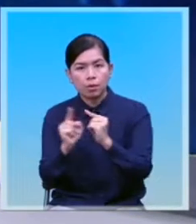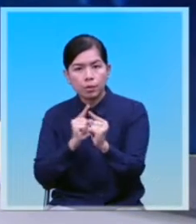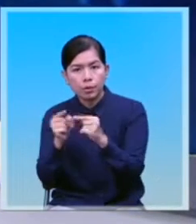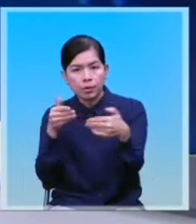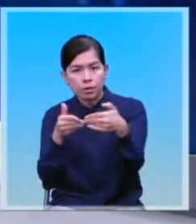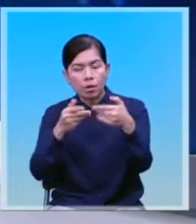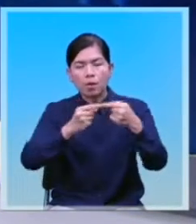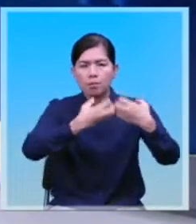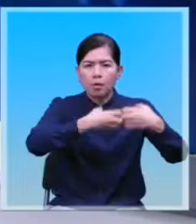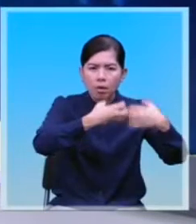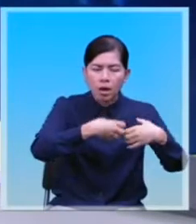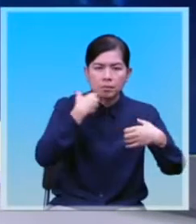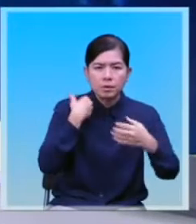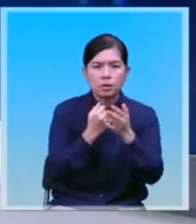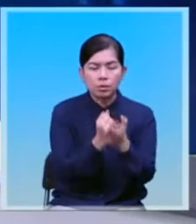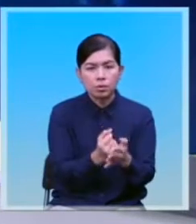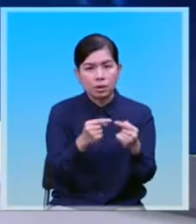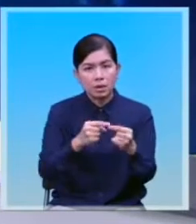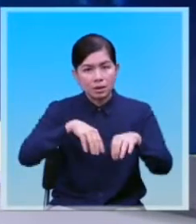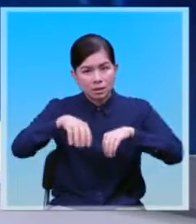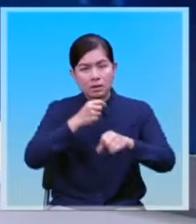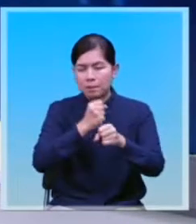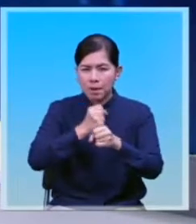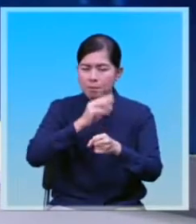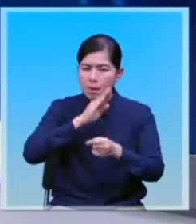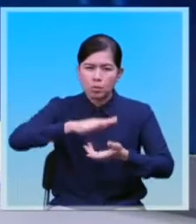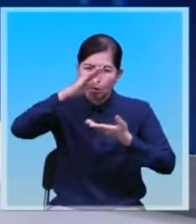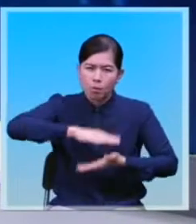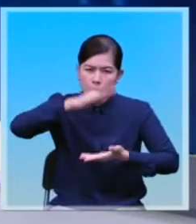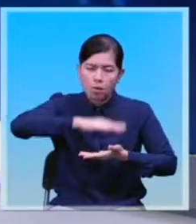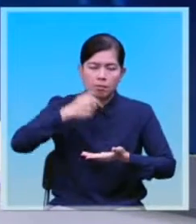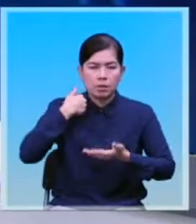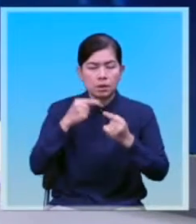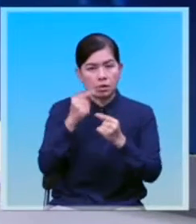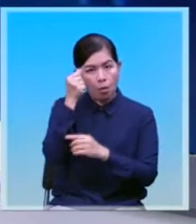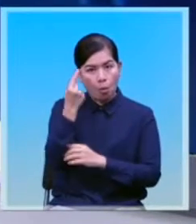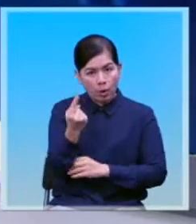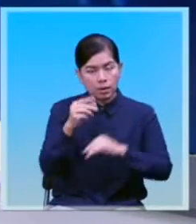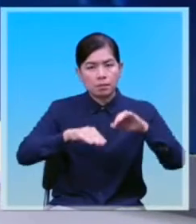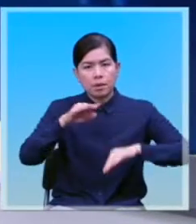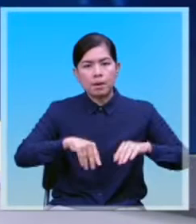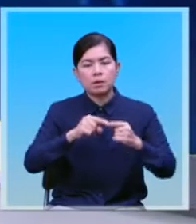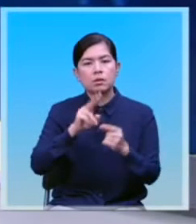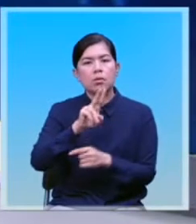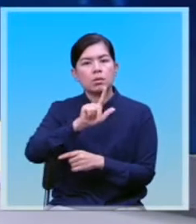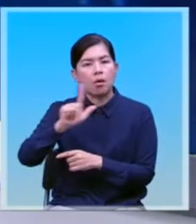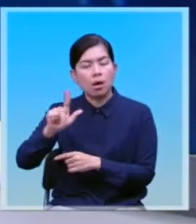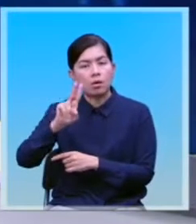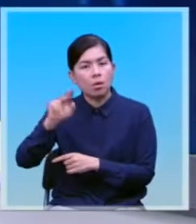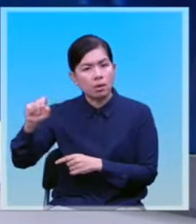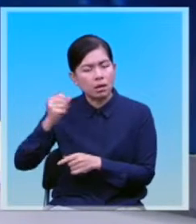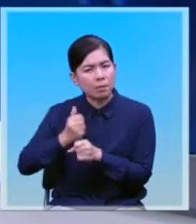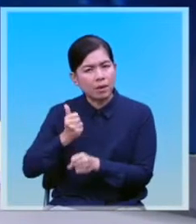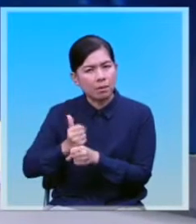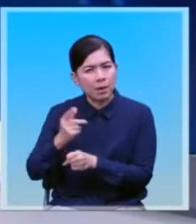านผู้ประกอบการช่วยกันผลิตแบบเต็มกำลังการผลิตเลยเนี่ยวันหนึ่งจะได้ถึง2ล้าน2แสนชิ้นหรือไม่ทางเลือกนะเวล